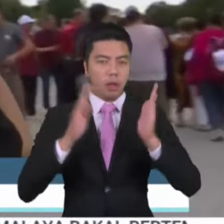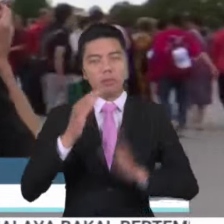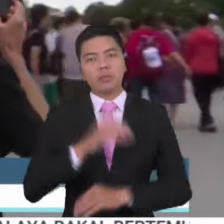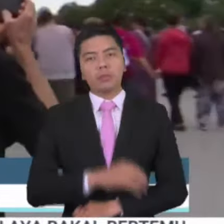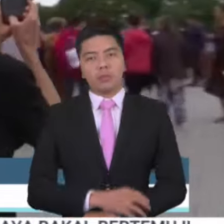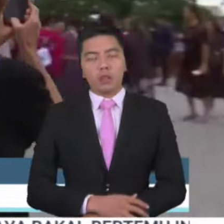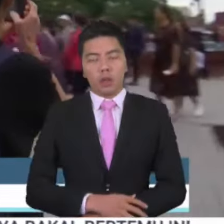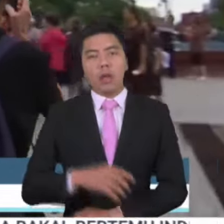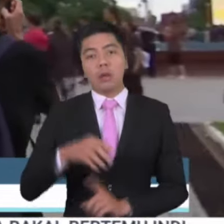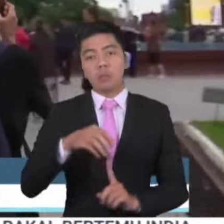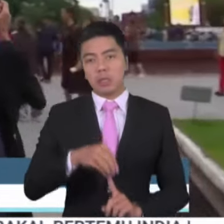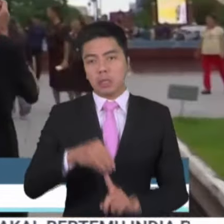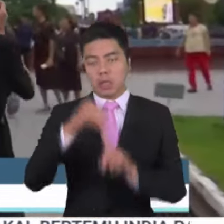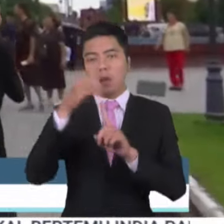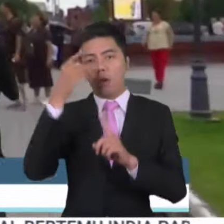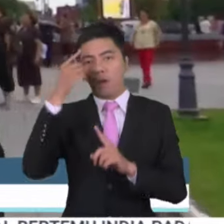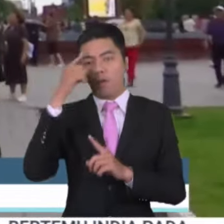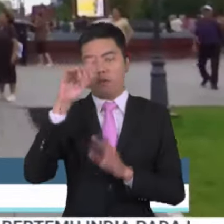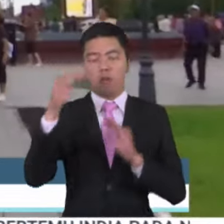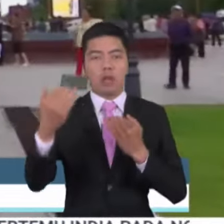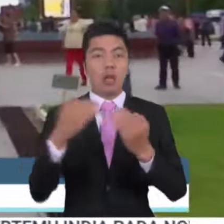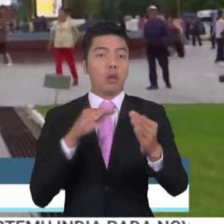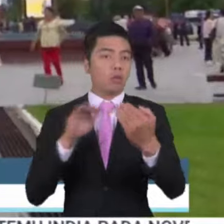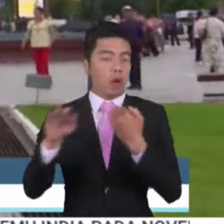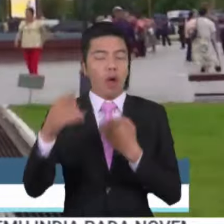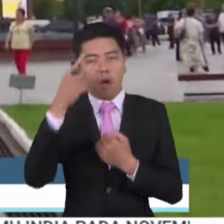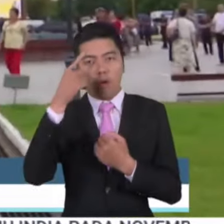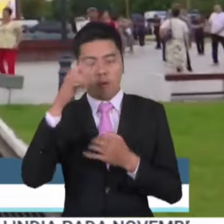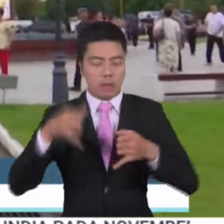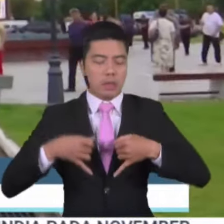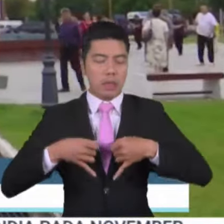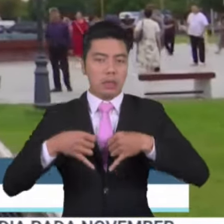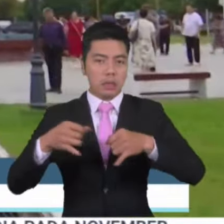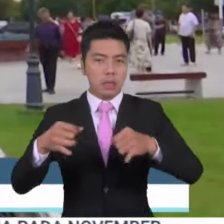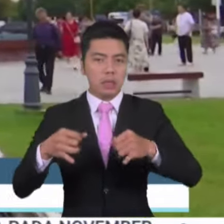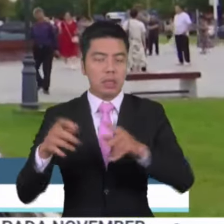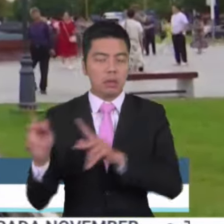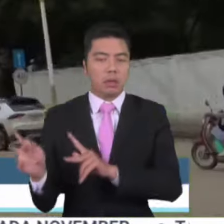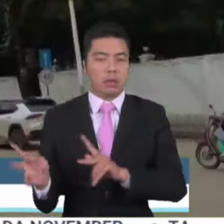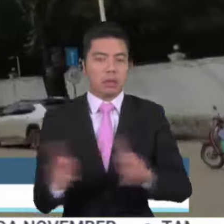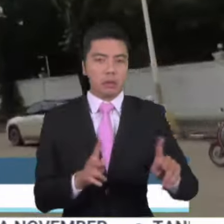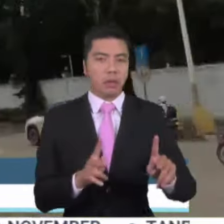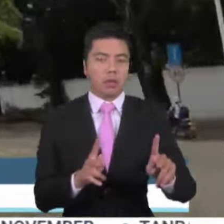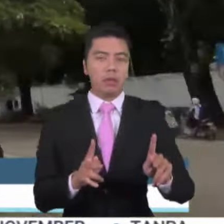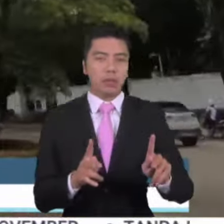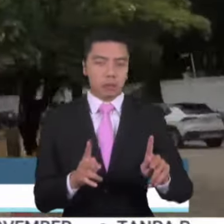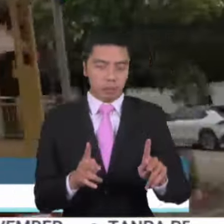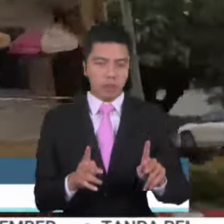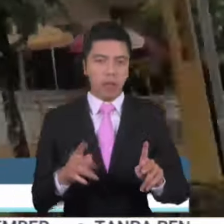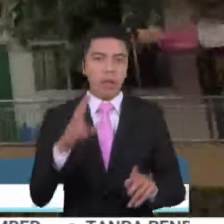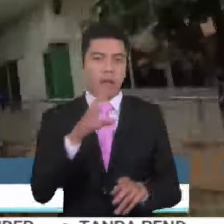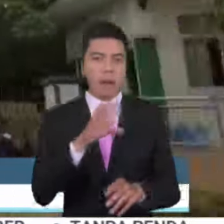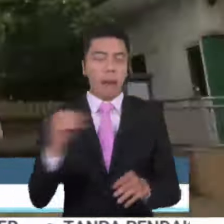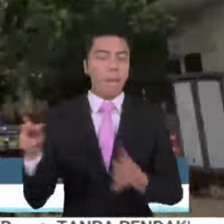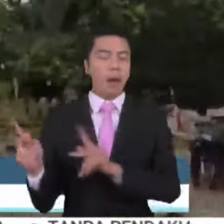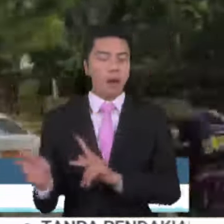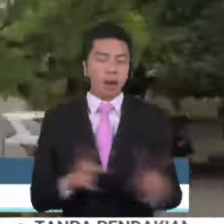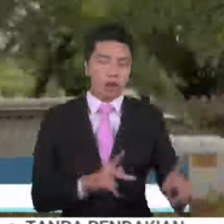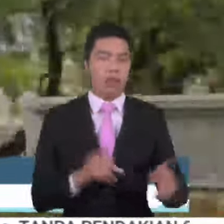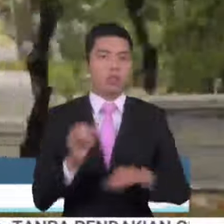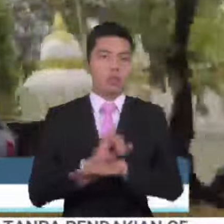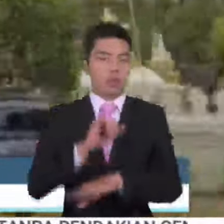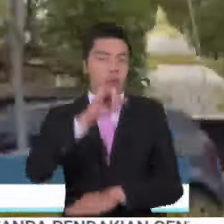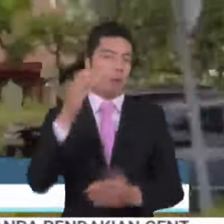bersih, khususnya Plan Hala 7 Peralihan Tenaga, Plan Hala 7 Ekonomi Hidrogen dan Plan Induk